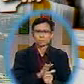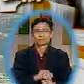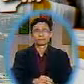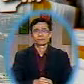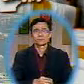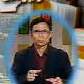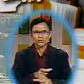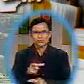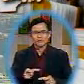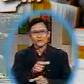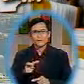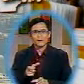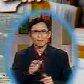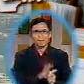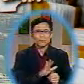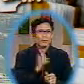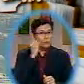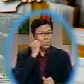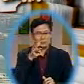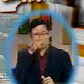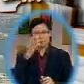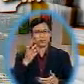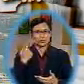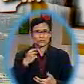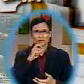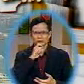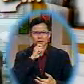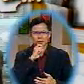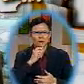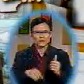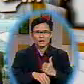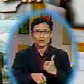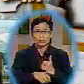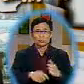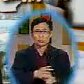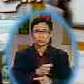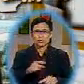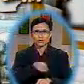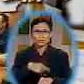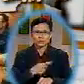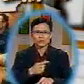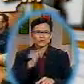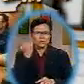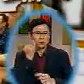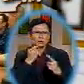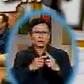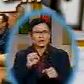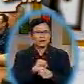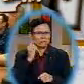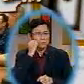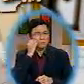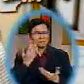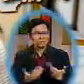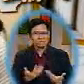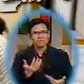商界既係難以伸出援手，政府最近又進行最低工資立法，為聽障人士就業增添疑慮。目前